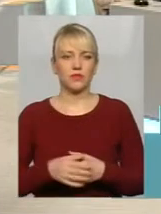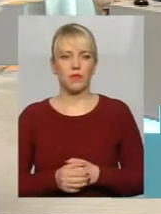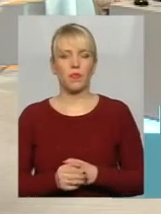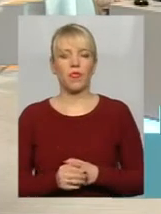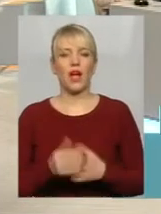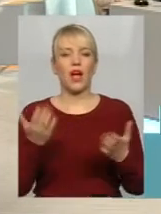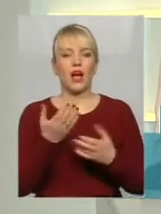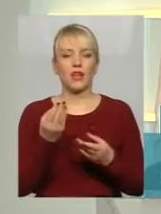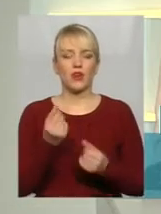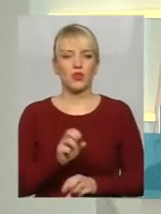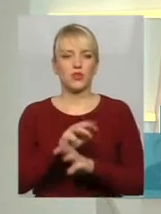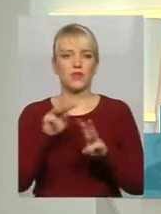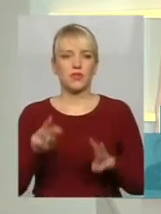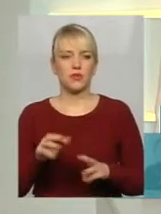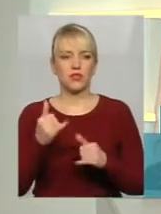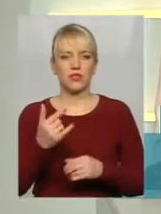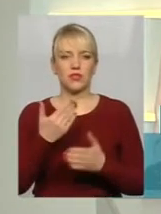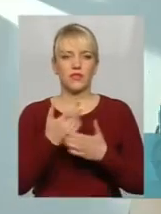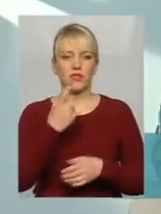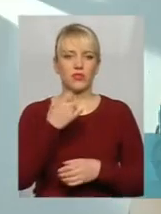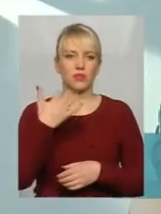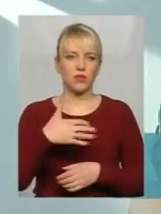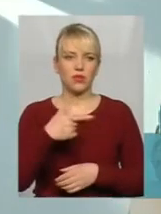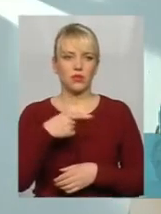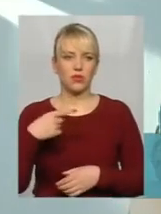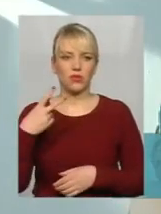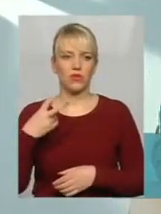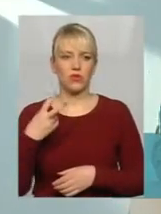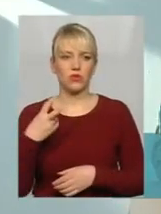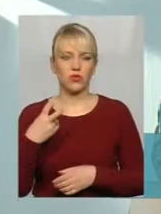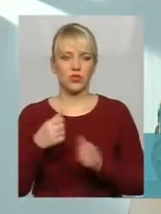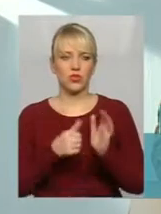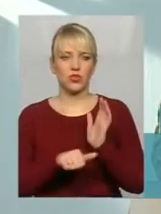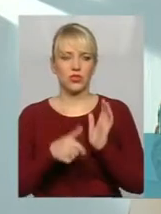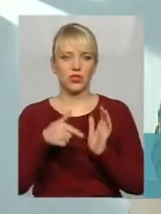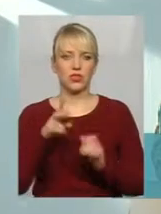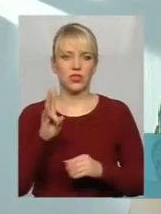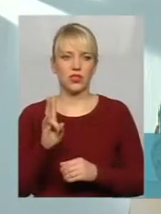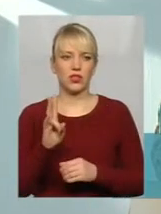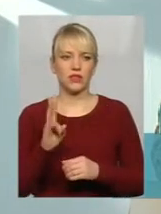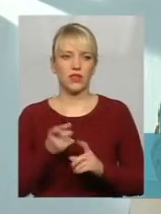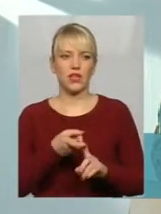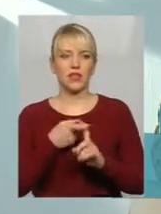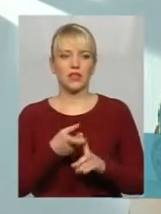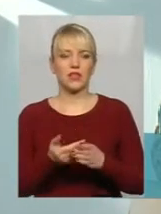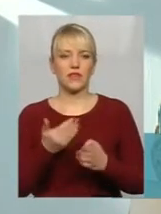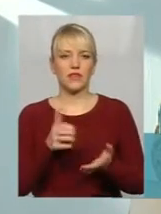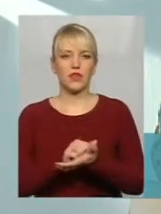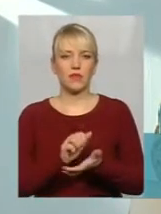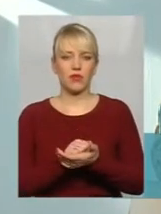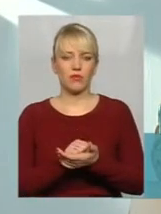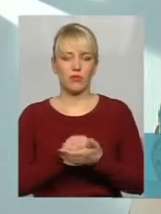яке грошове забезпечення в солдата строкової служби? Від 150 до 260 гривень, в залежності від займаємої